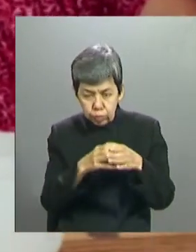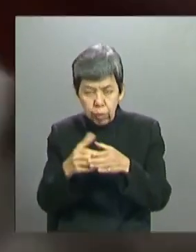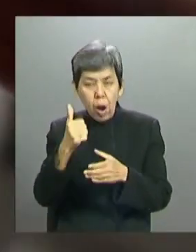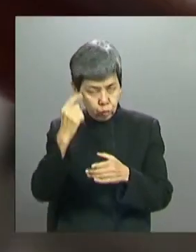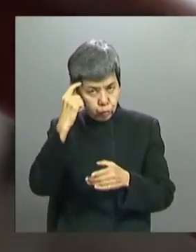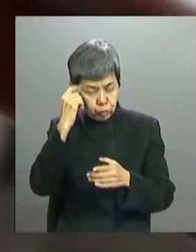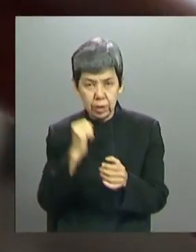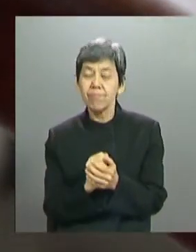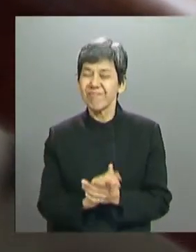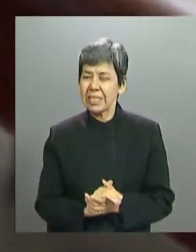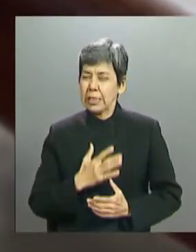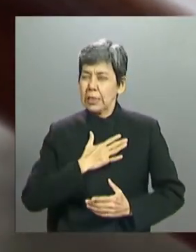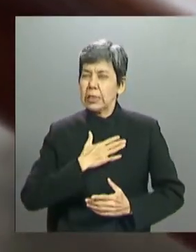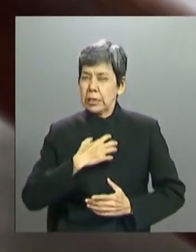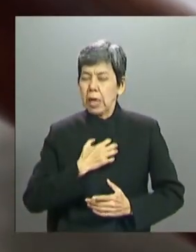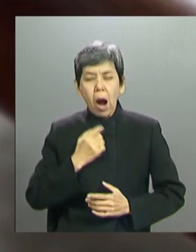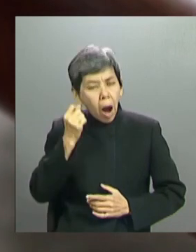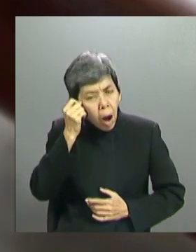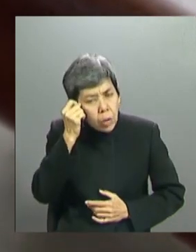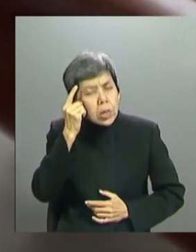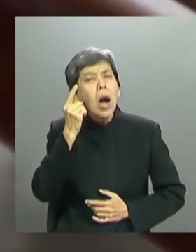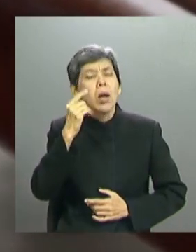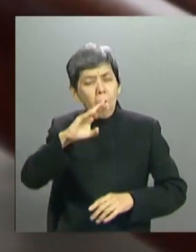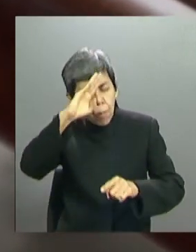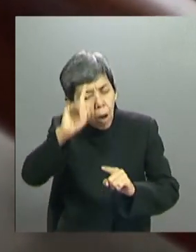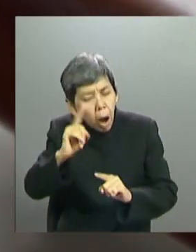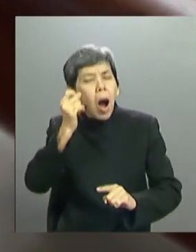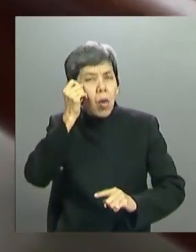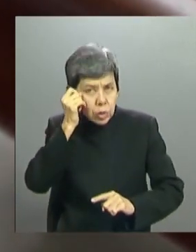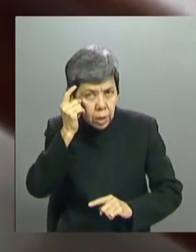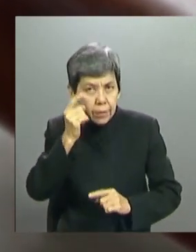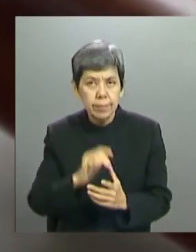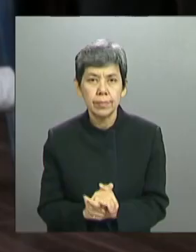แล้วก็ที่สำคัญก็คือเข้าใจหัวใจของผู้ป่วยได้ดีขึ้น